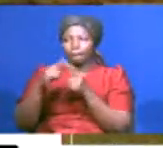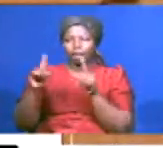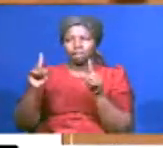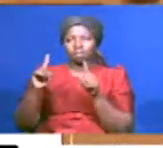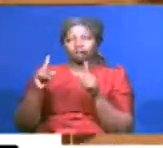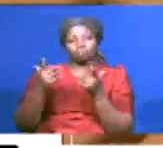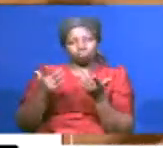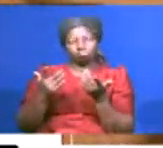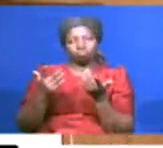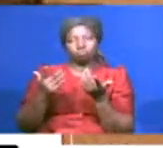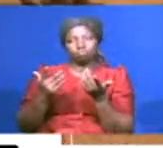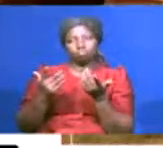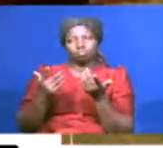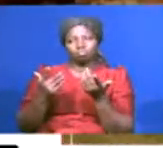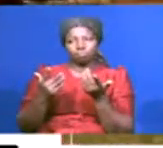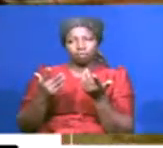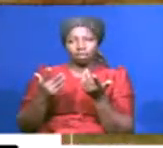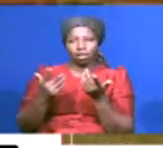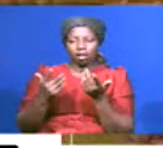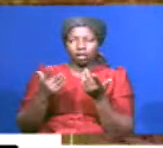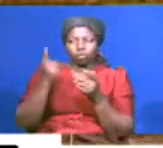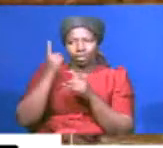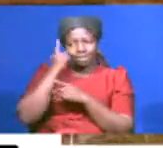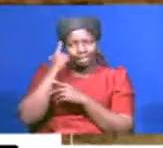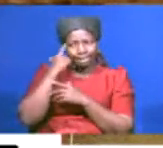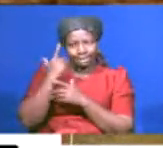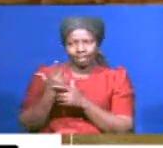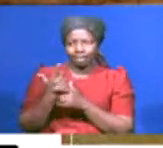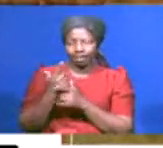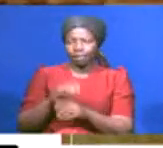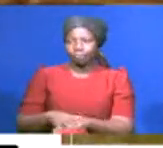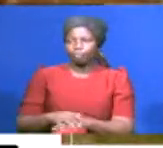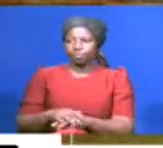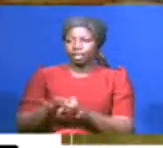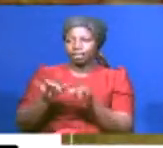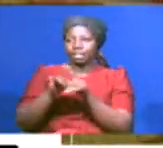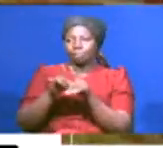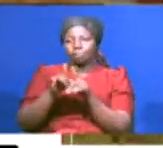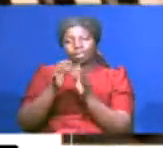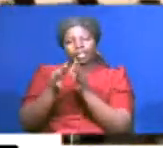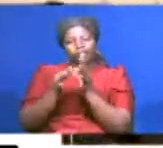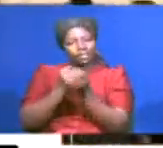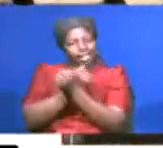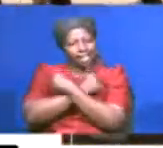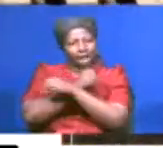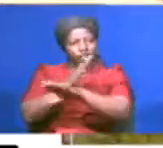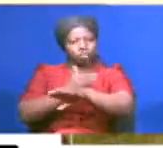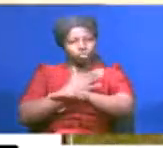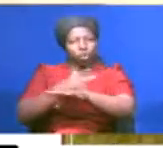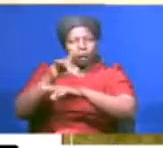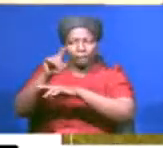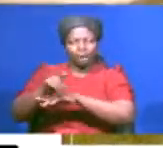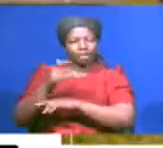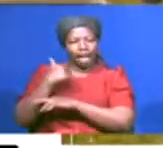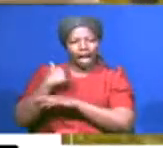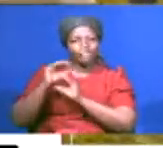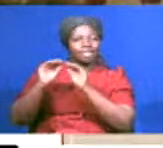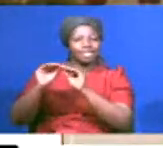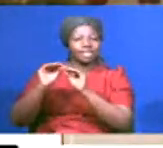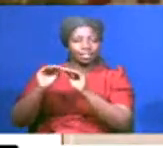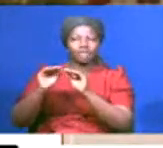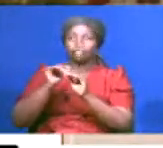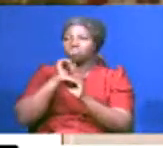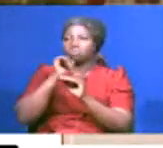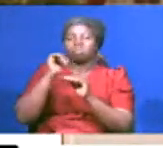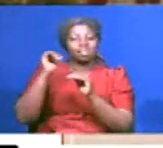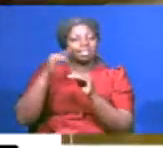you know? You see? So mimi nyimbo zangu hata kama nyimbo ya mapenzi lazima inakuwa na maana fulani ya mafundisho. Sasa kimba timpenzi na kupenda